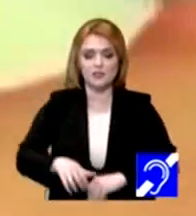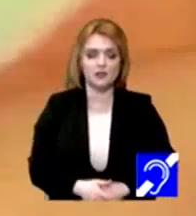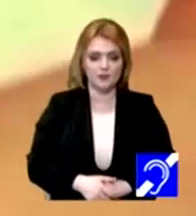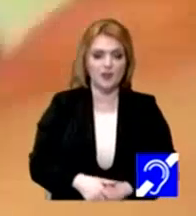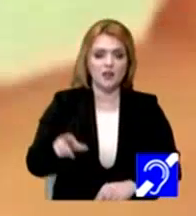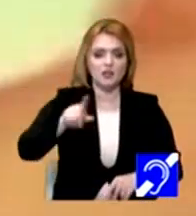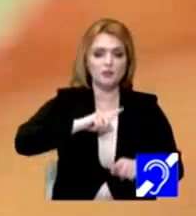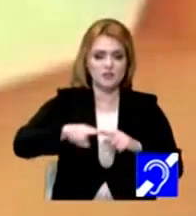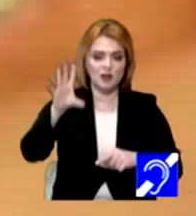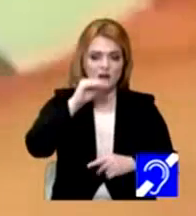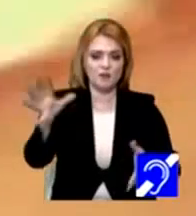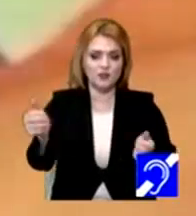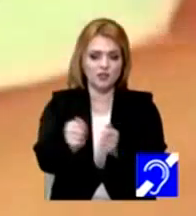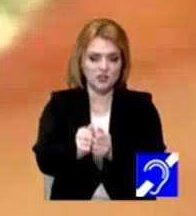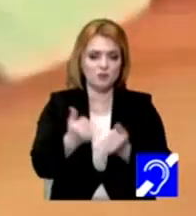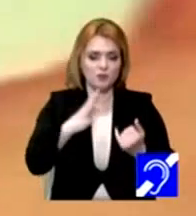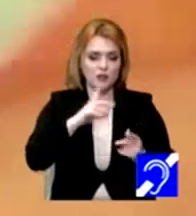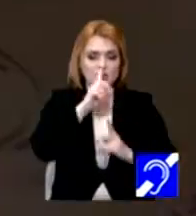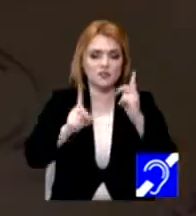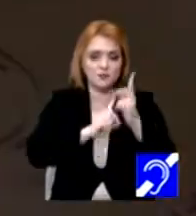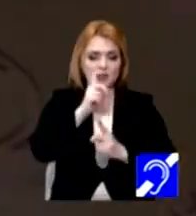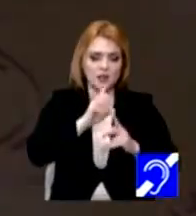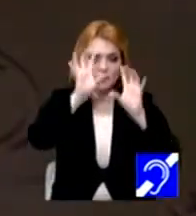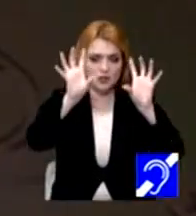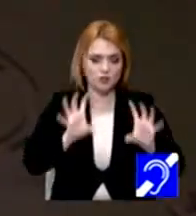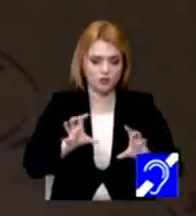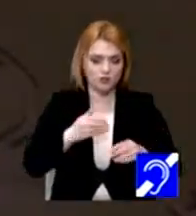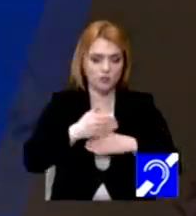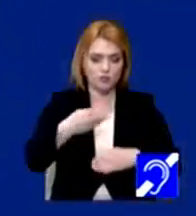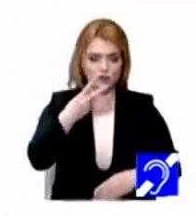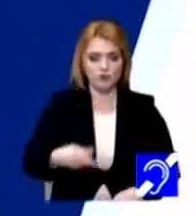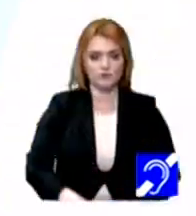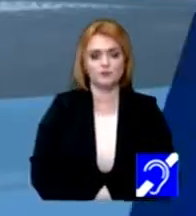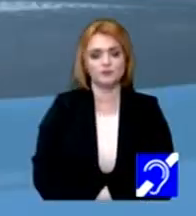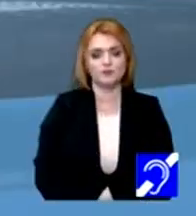de Serviciul Fiscal de Stat? Vă spunem puțin mai târziu în telejurnal.